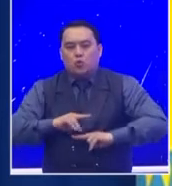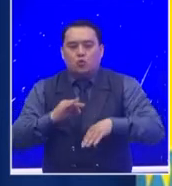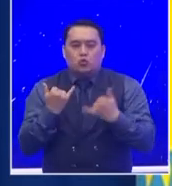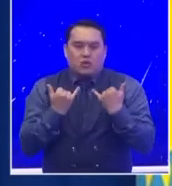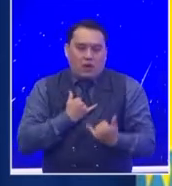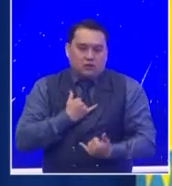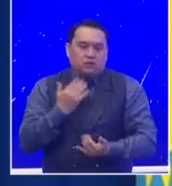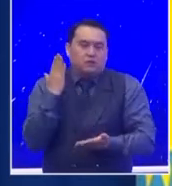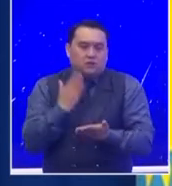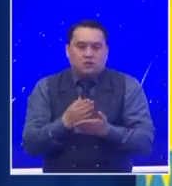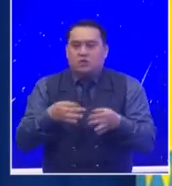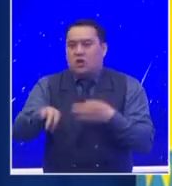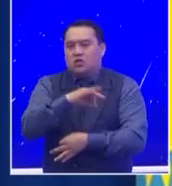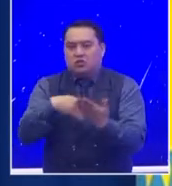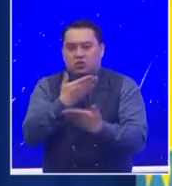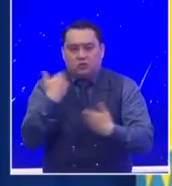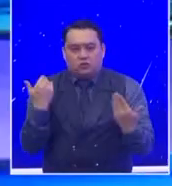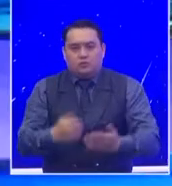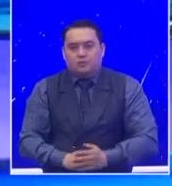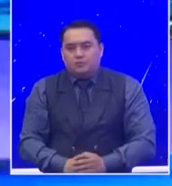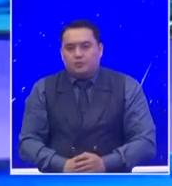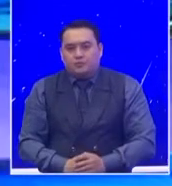они абсолютно не лишние.